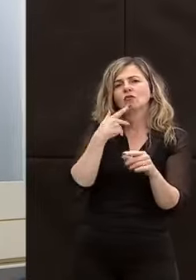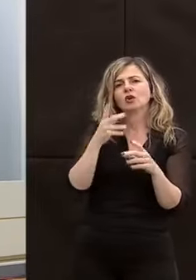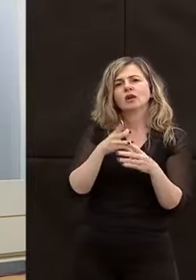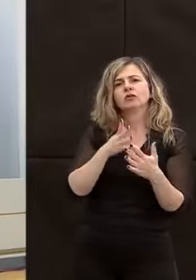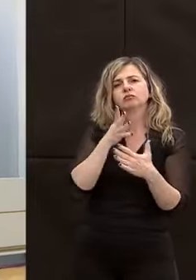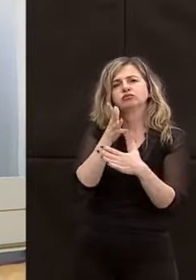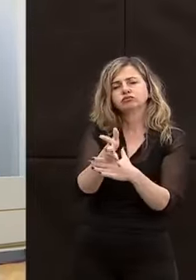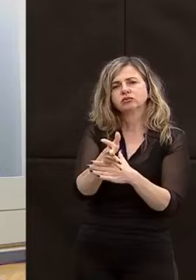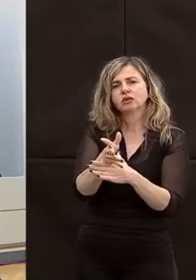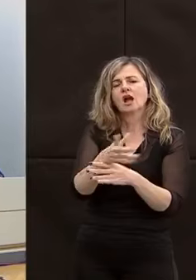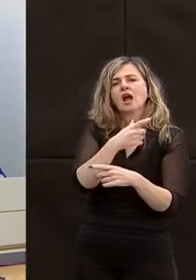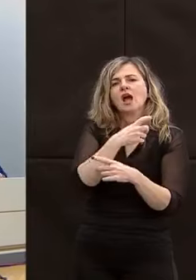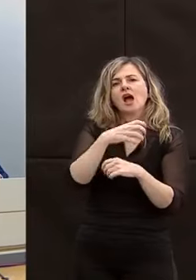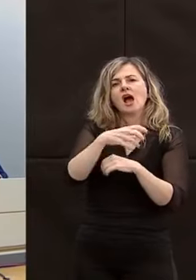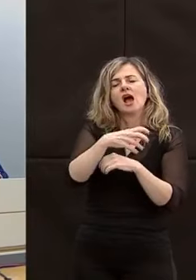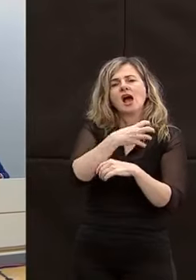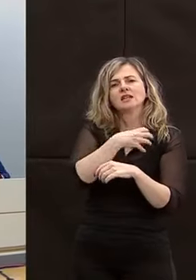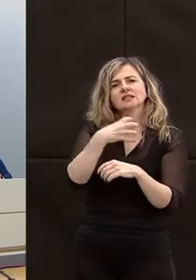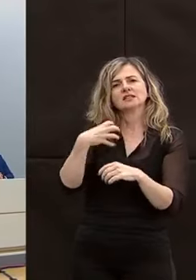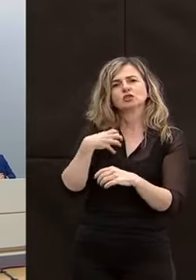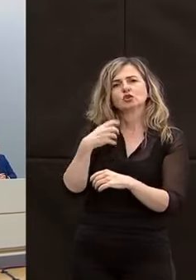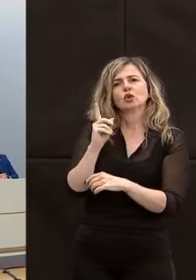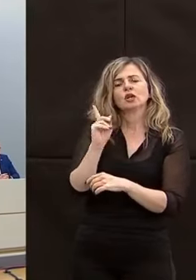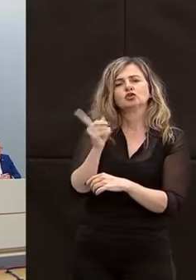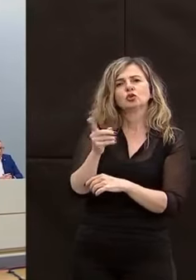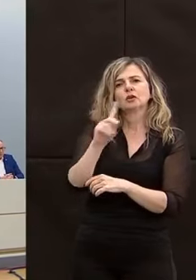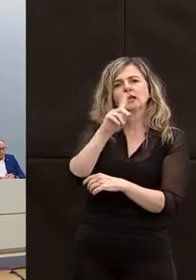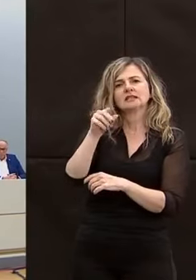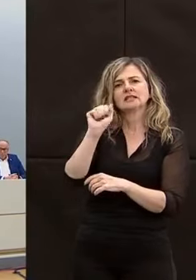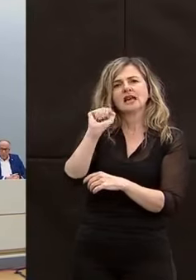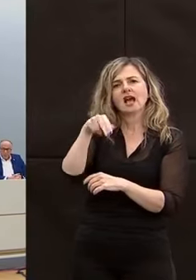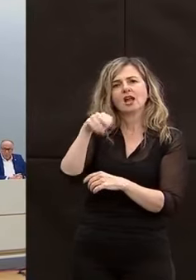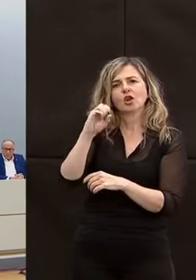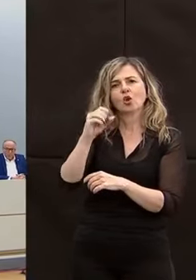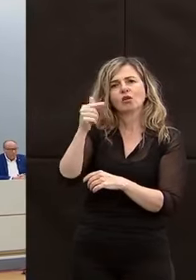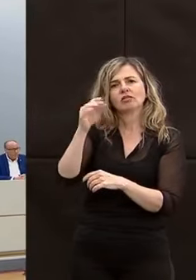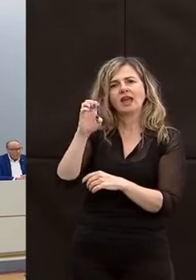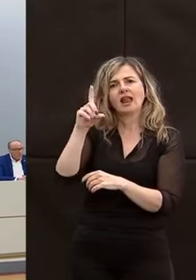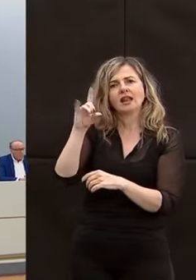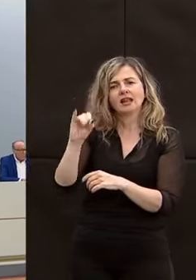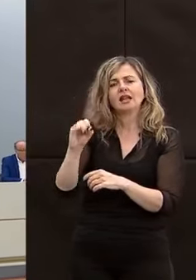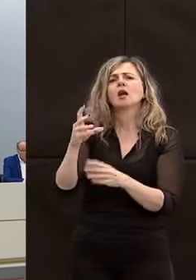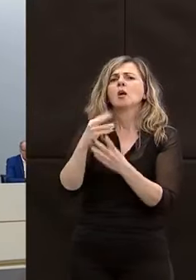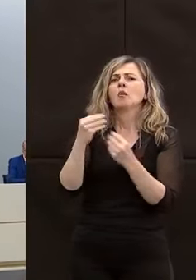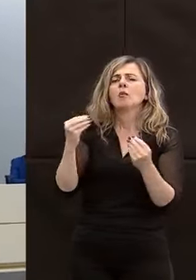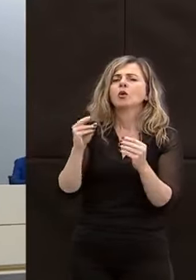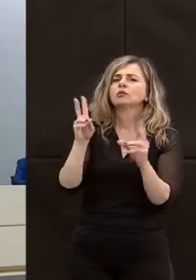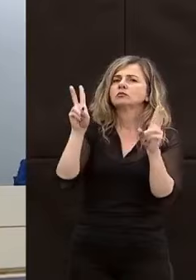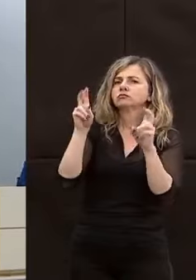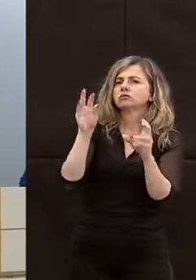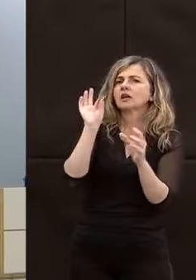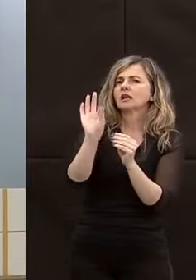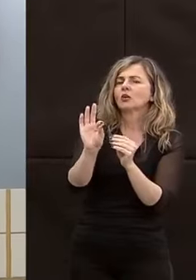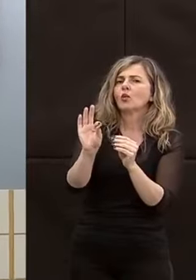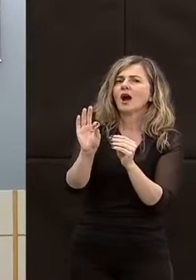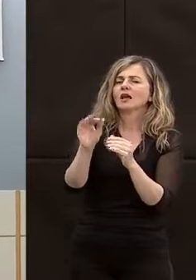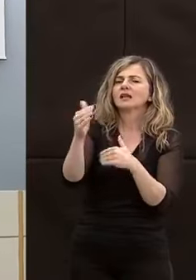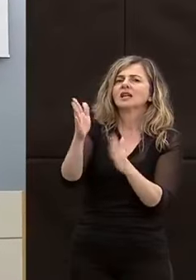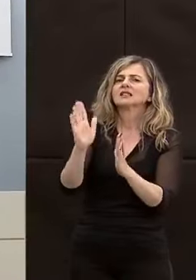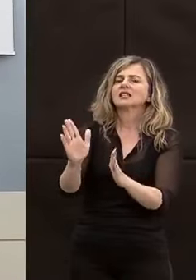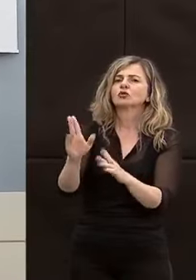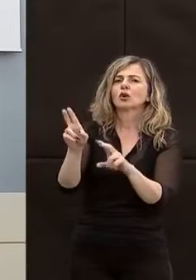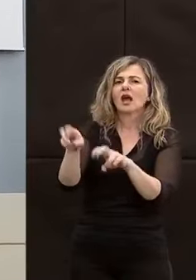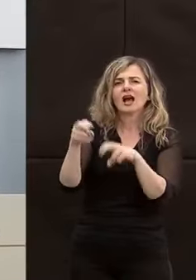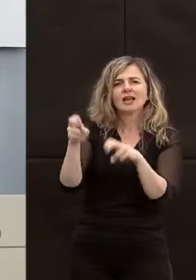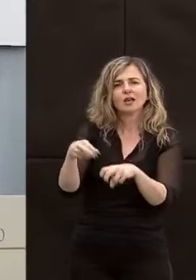giulia zanotelli molti capitoli del disegno di legge riguardano il settore dell'agricoltura foreste caccia e